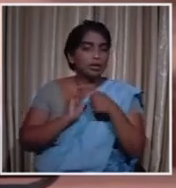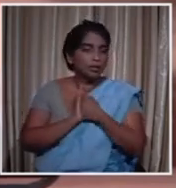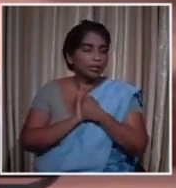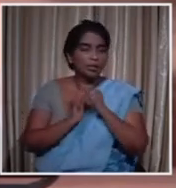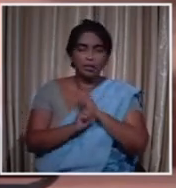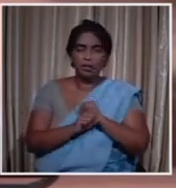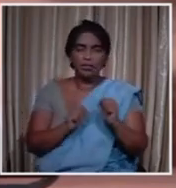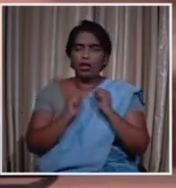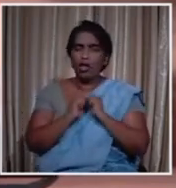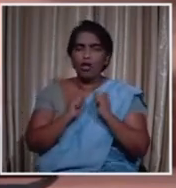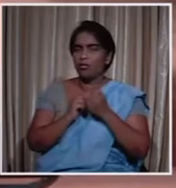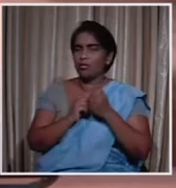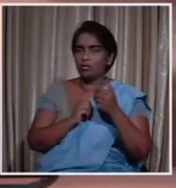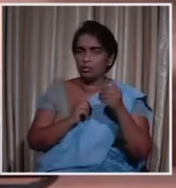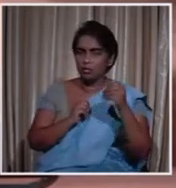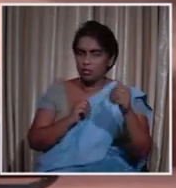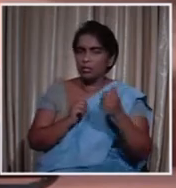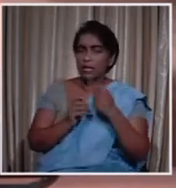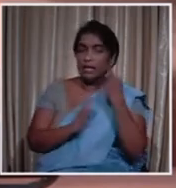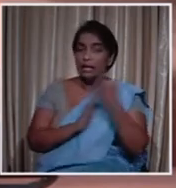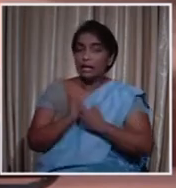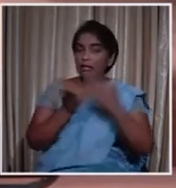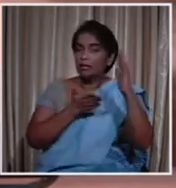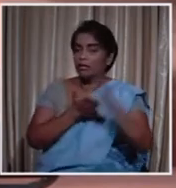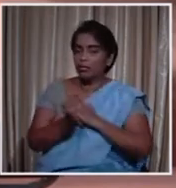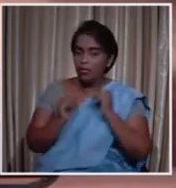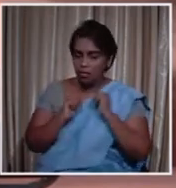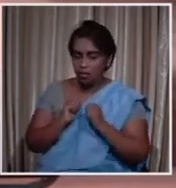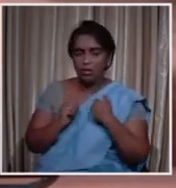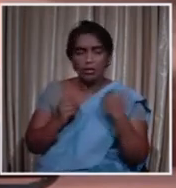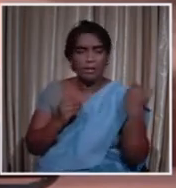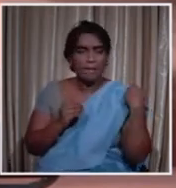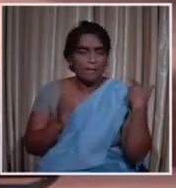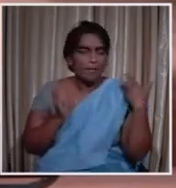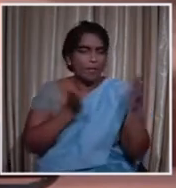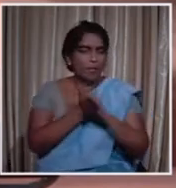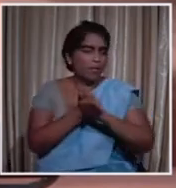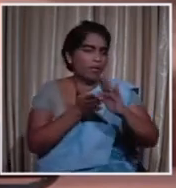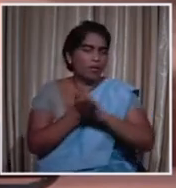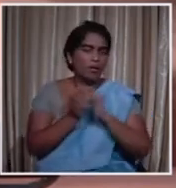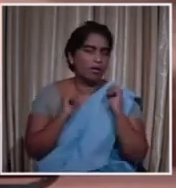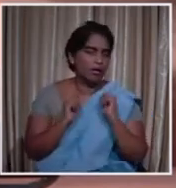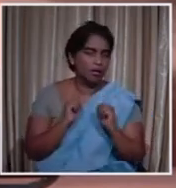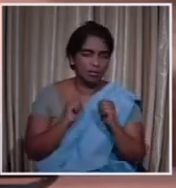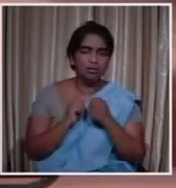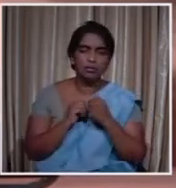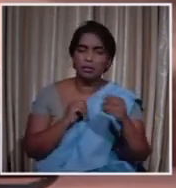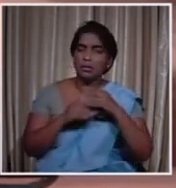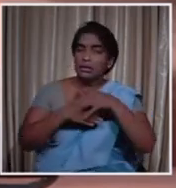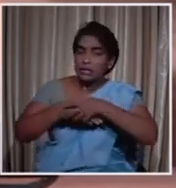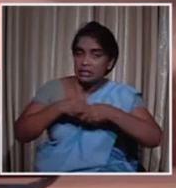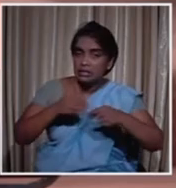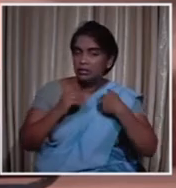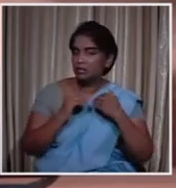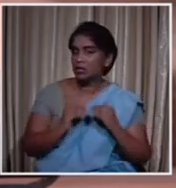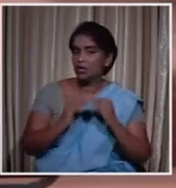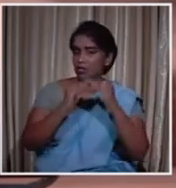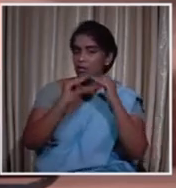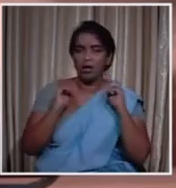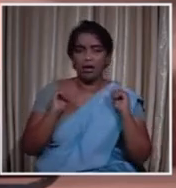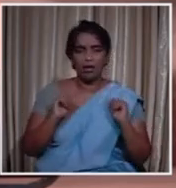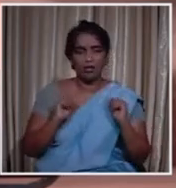முடியும்? எப்படி நீங்கள் இந்த நாட்டில் ஒரு சகோதரத்துவத்தை உருவாக்குவீர்கள்? நீங்கள் எவ்வாறு இந்த இனங்களை சகித்து நடக்க முடியும்? யோசித்து